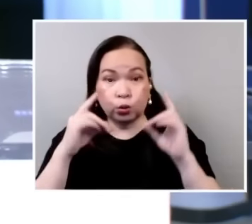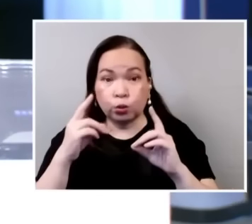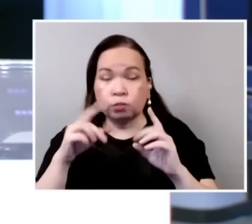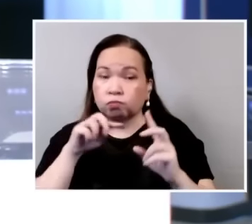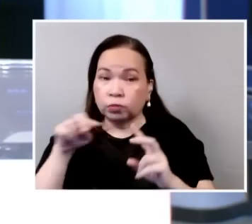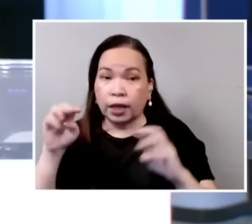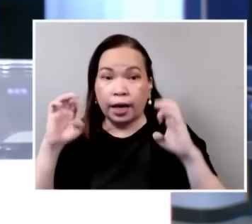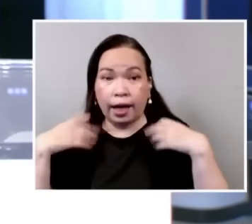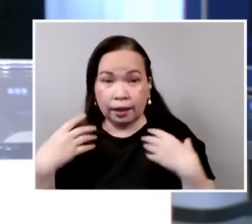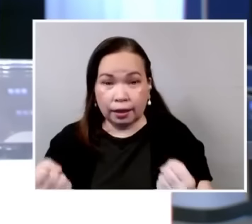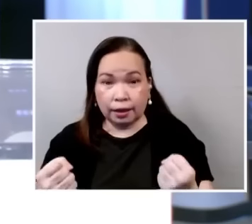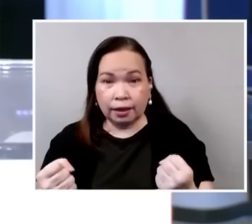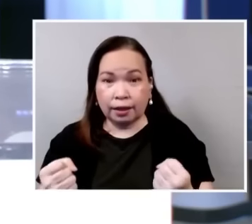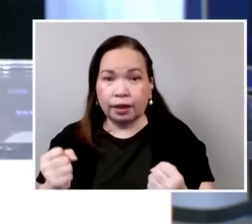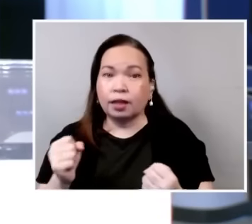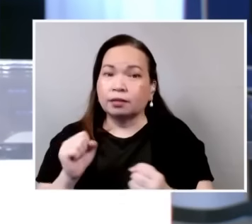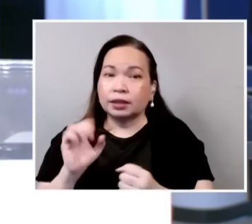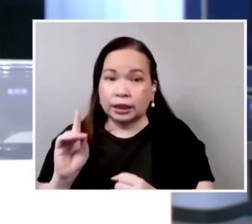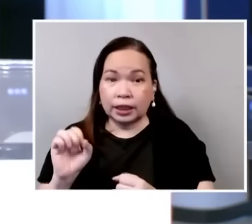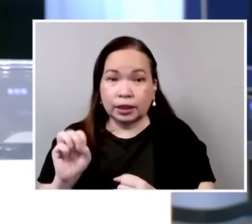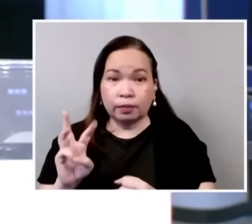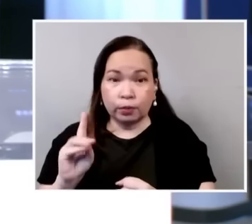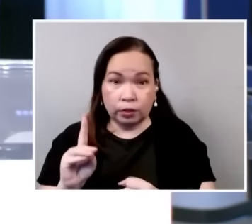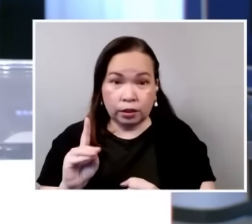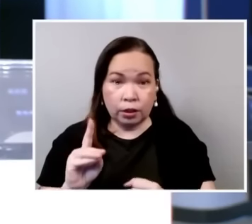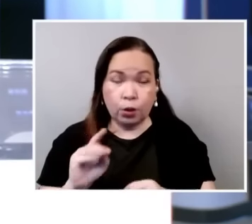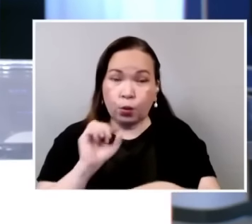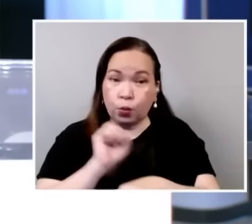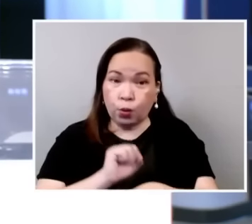kalusugan, social welfare, paggawa at